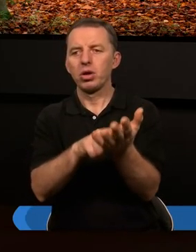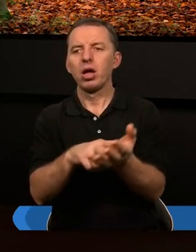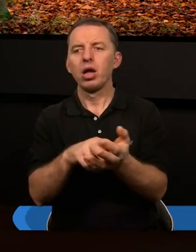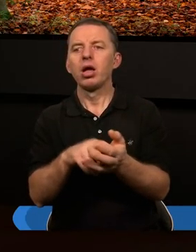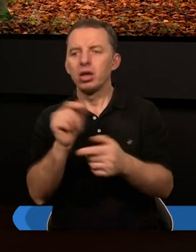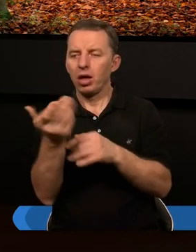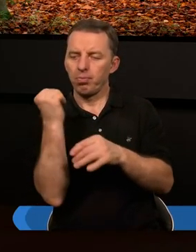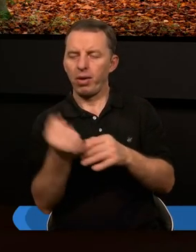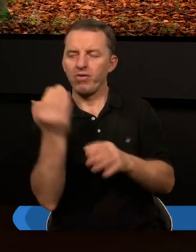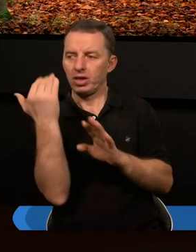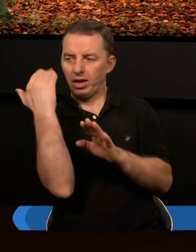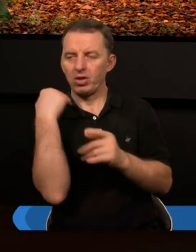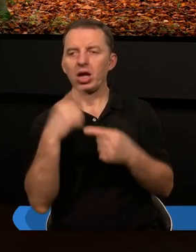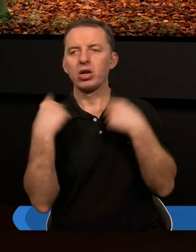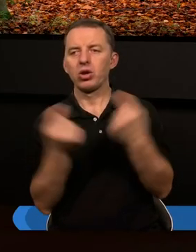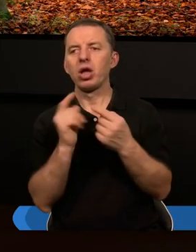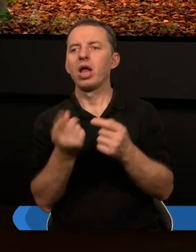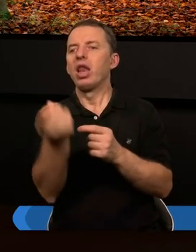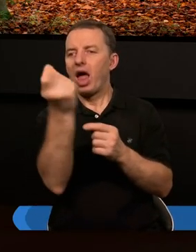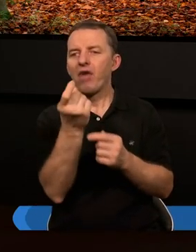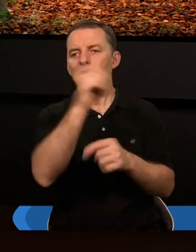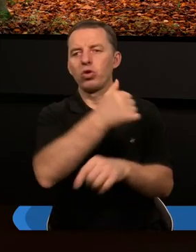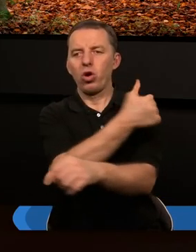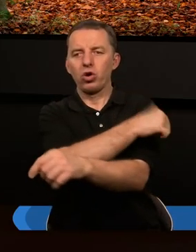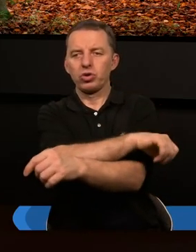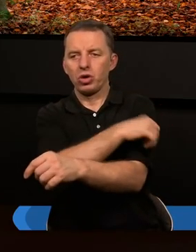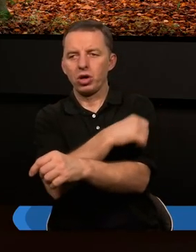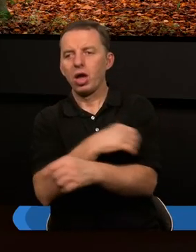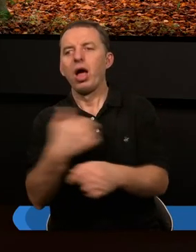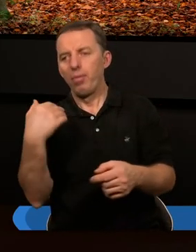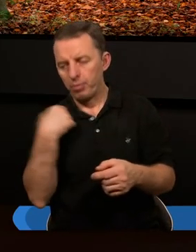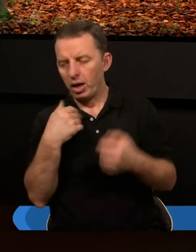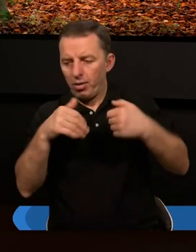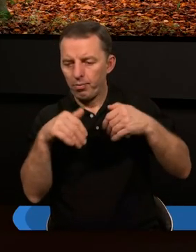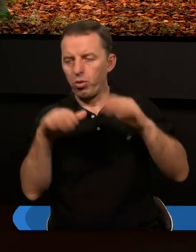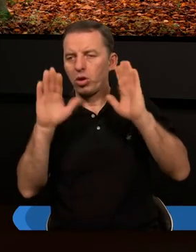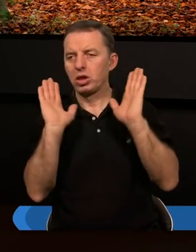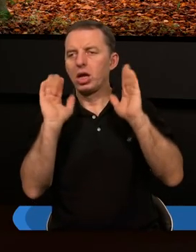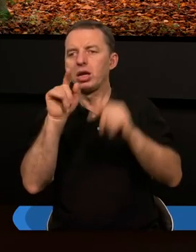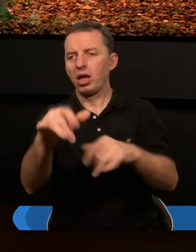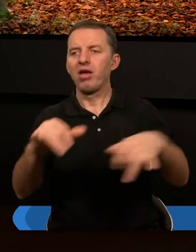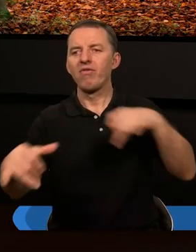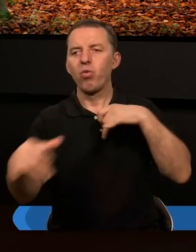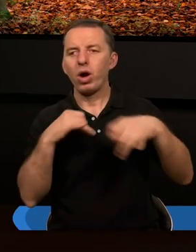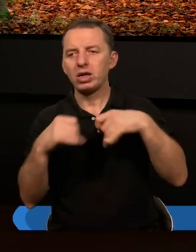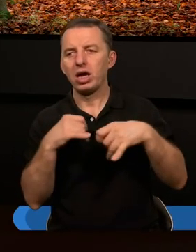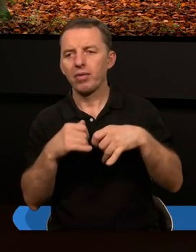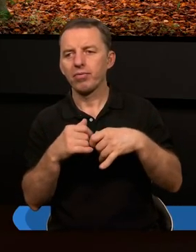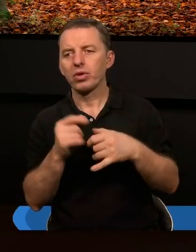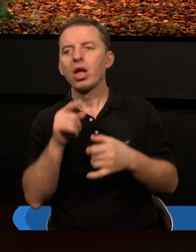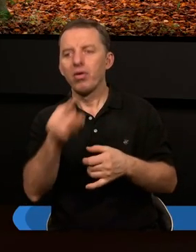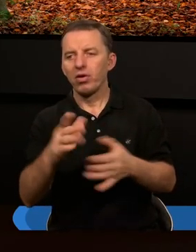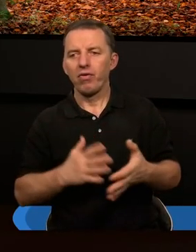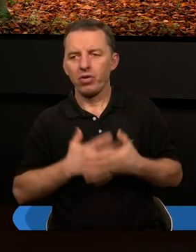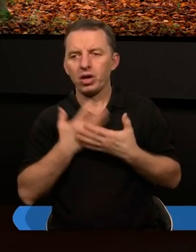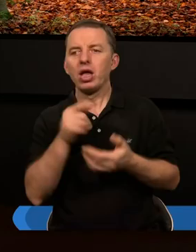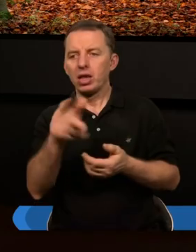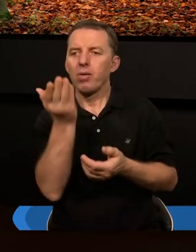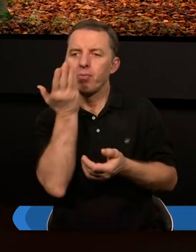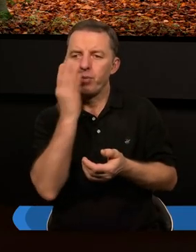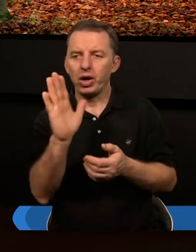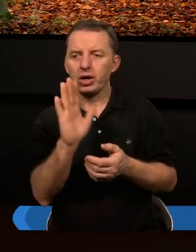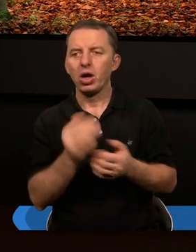Paweł w tamtej sytuacji nawoływał do chrześcijan, żeby byli poddani tej władzy, no to wydaje mi się, że